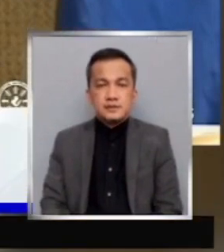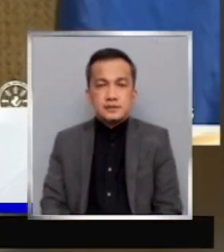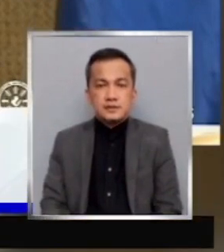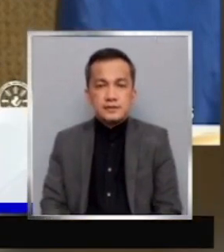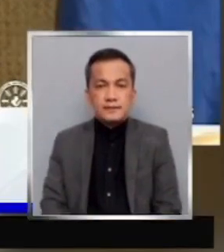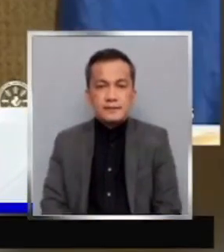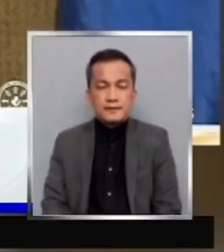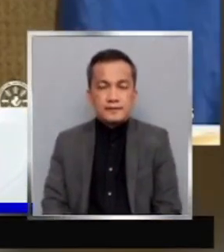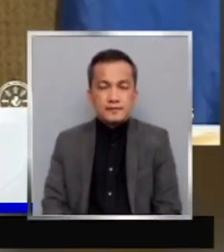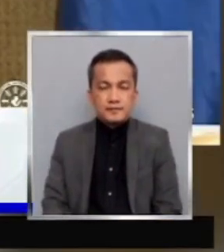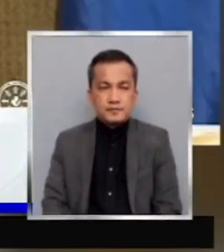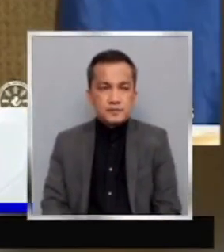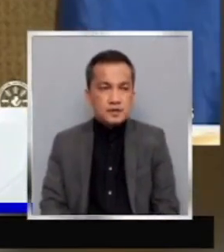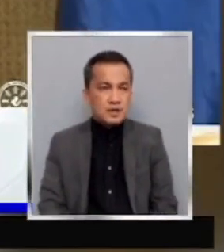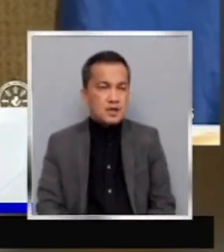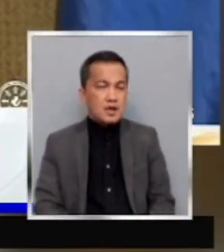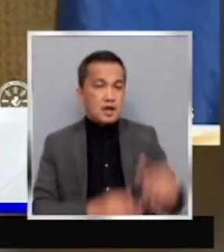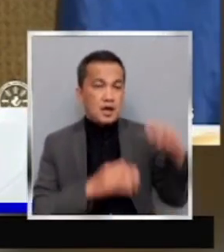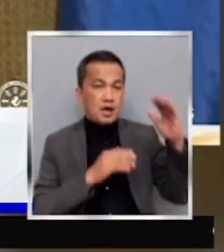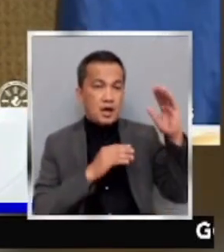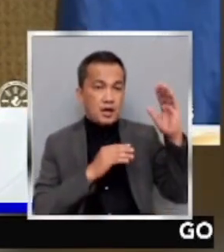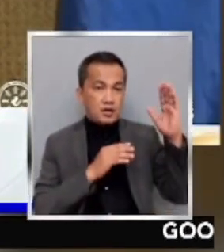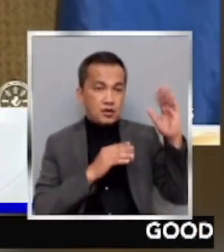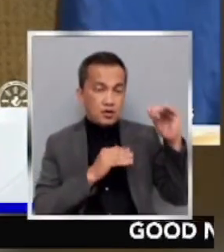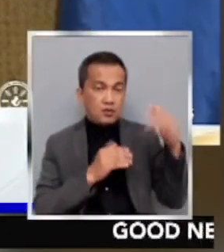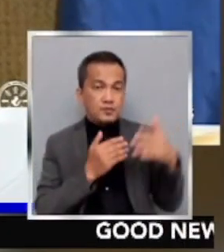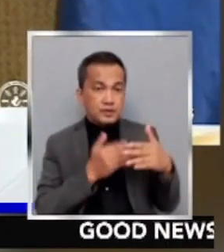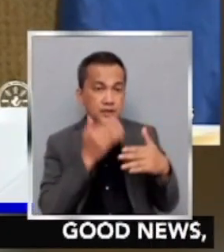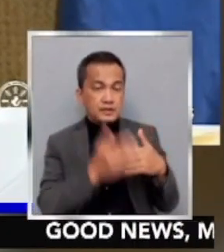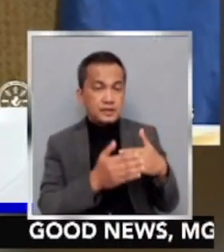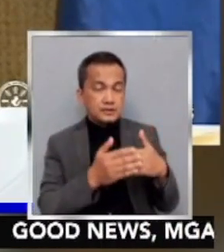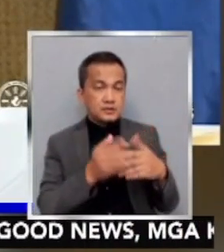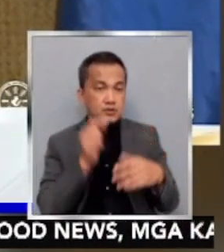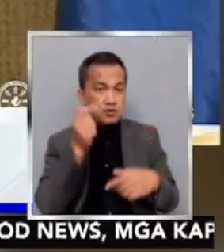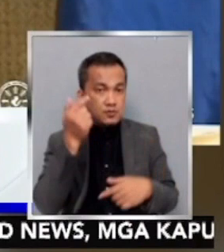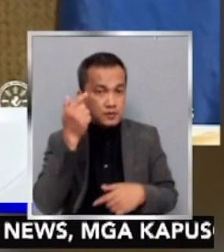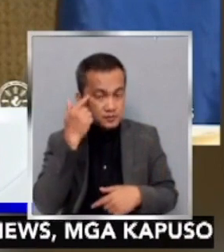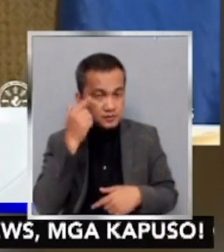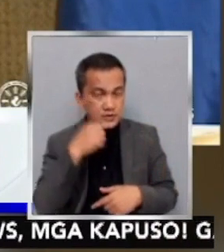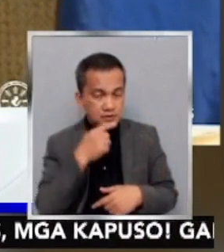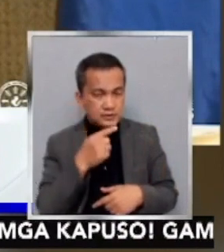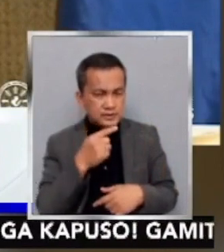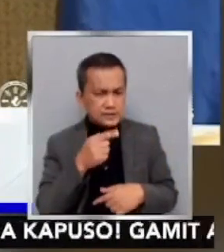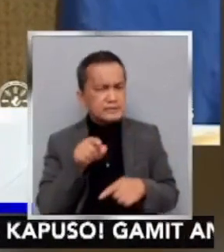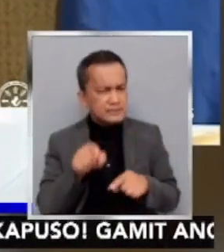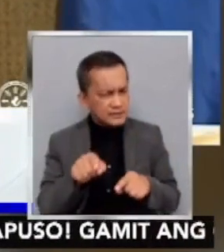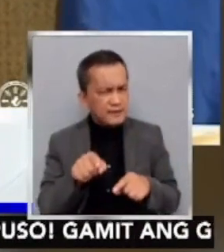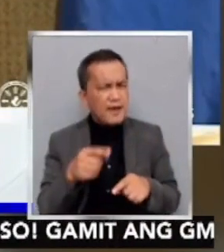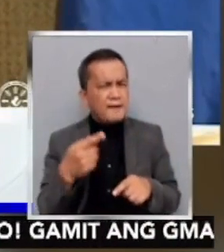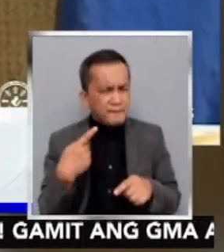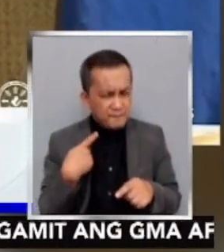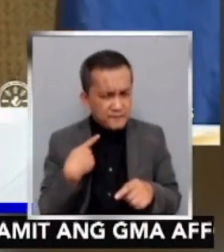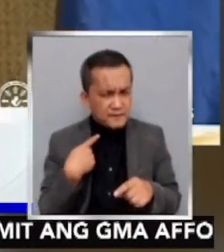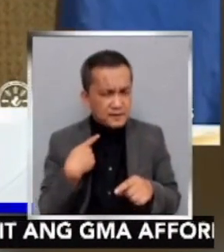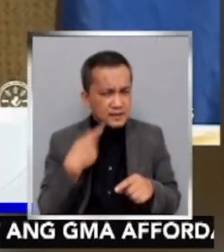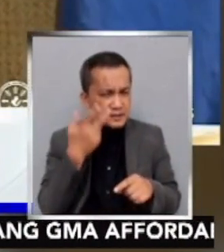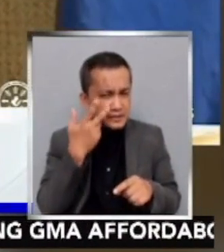I hope that the next administration would at least explore now